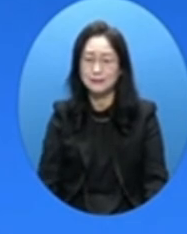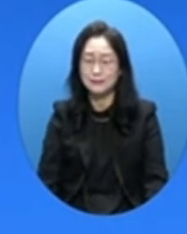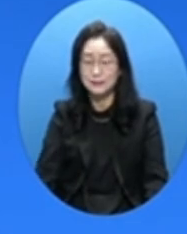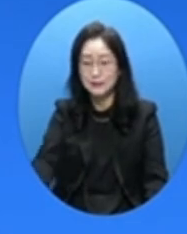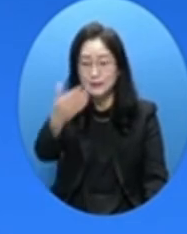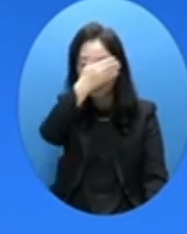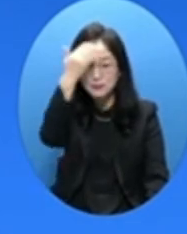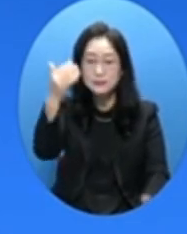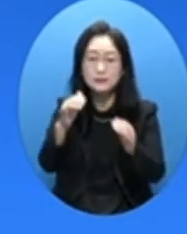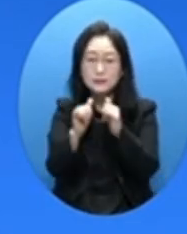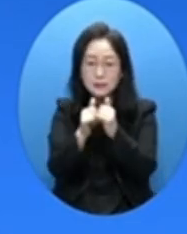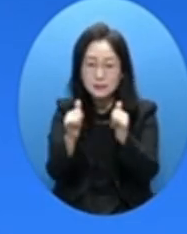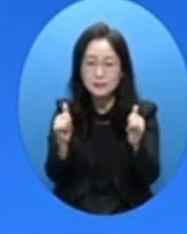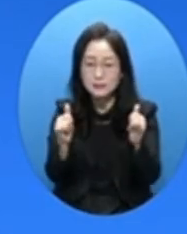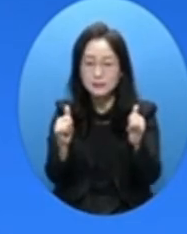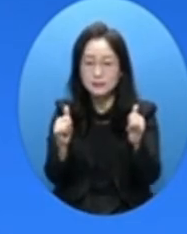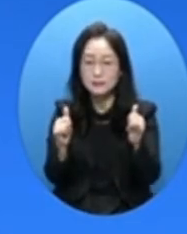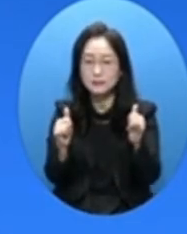젊은이들이